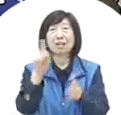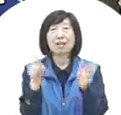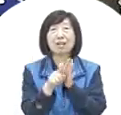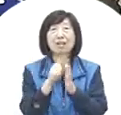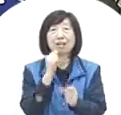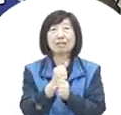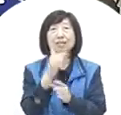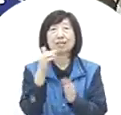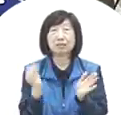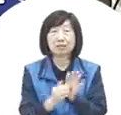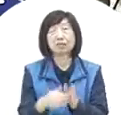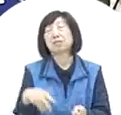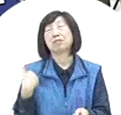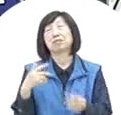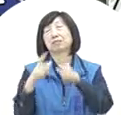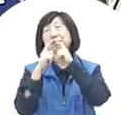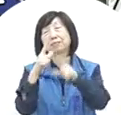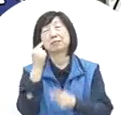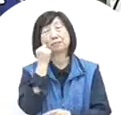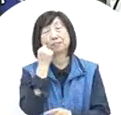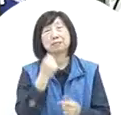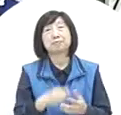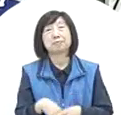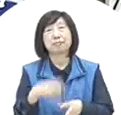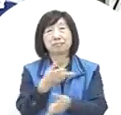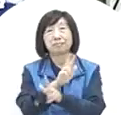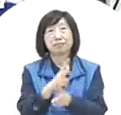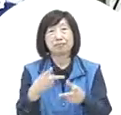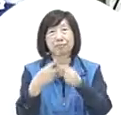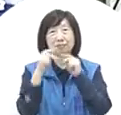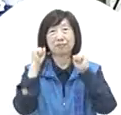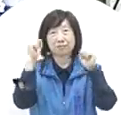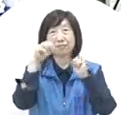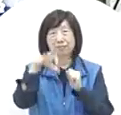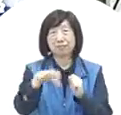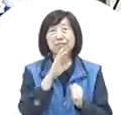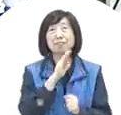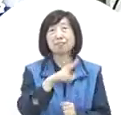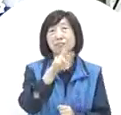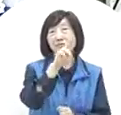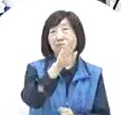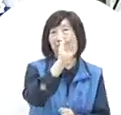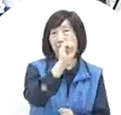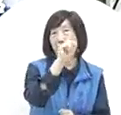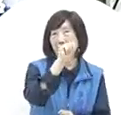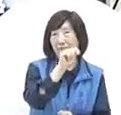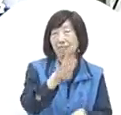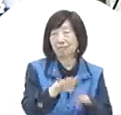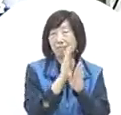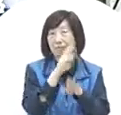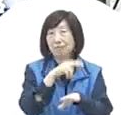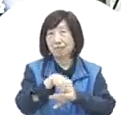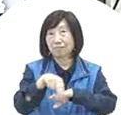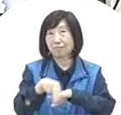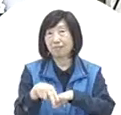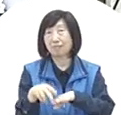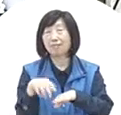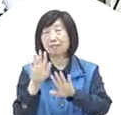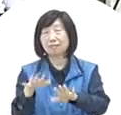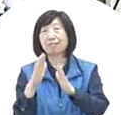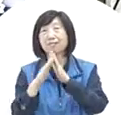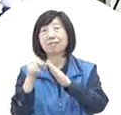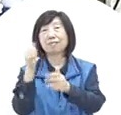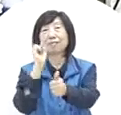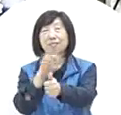出来。 因为 可是我跟你讲哦，板桥第二运动场从 ROT 开始规划，起定我跟你讲，迄个时阵